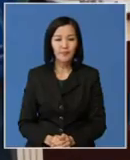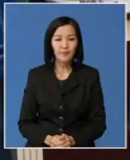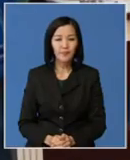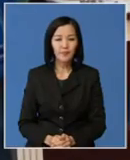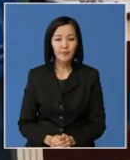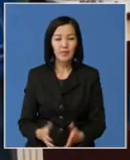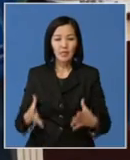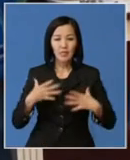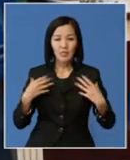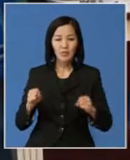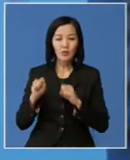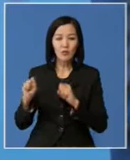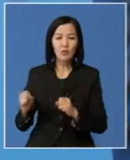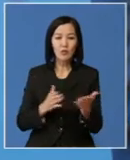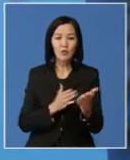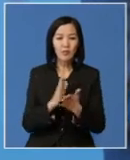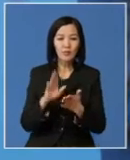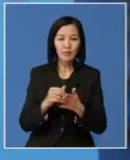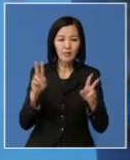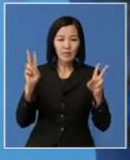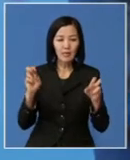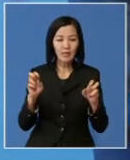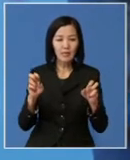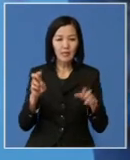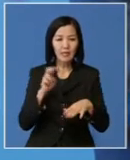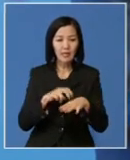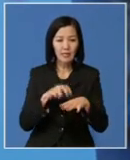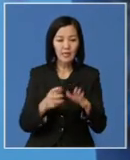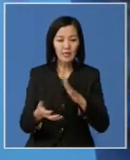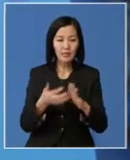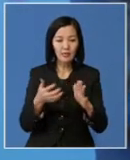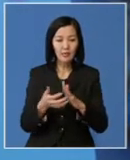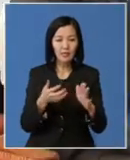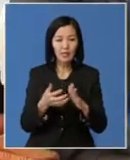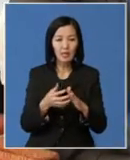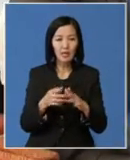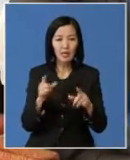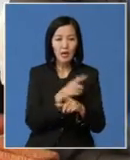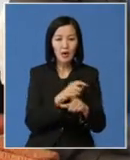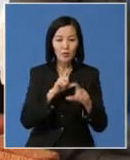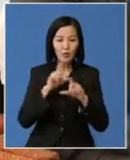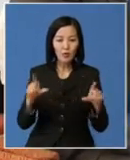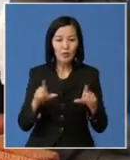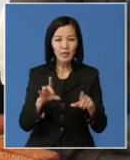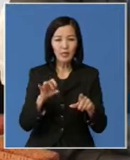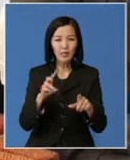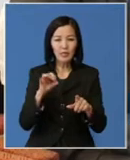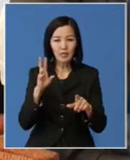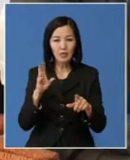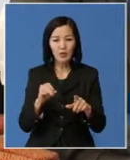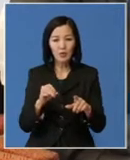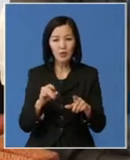облысының денсаулық сақтау саласындағы басты мәселенің бірі кадр тапшылығы. Қазірдің өзінде облыстағы ауруханаларға неонатолог, реаниматолог және акушер